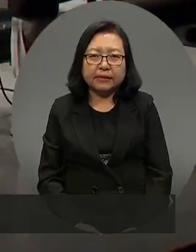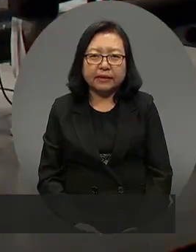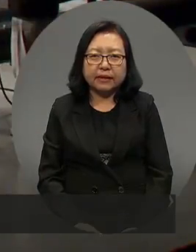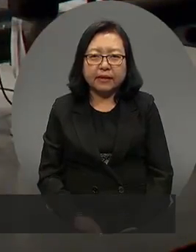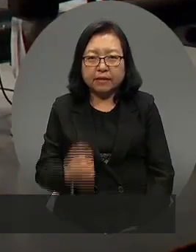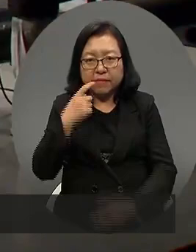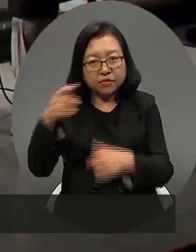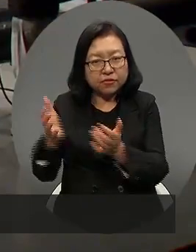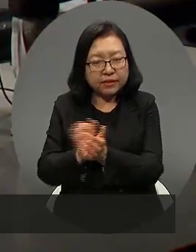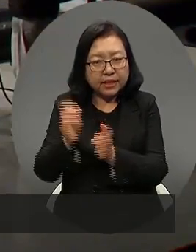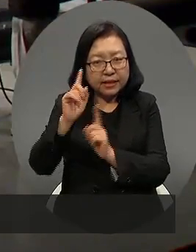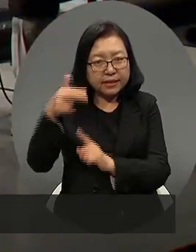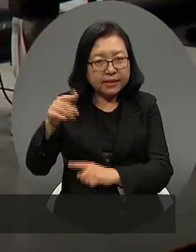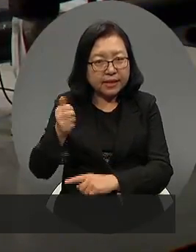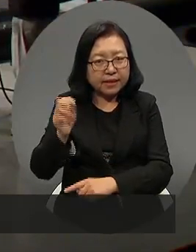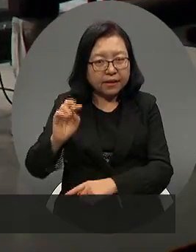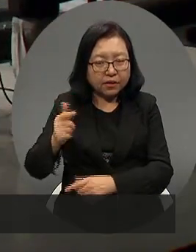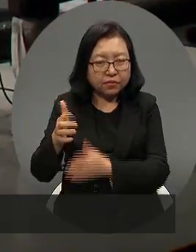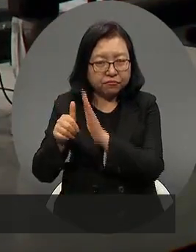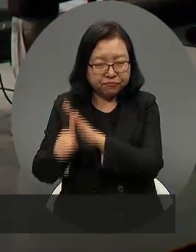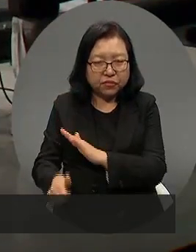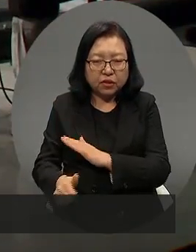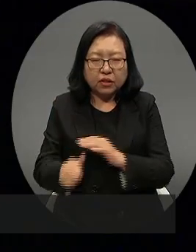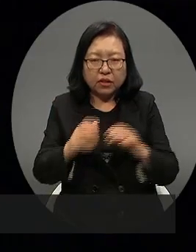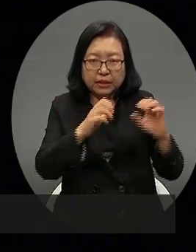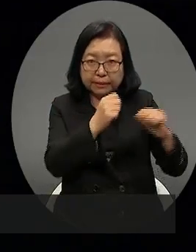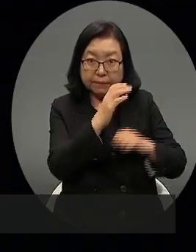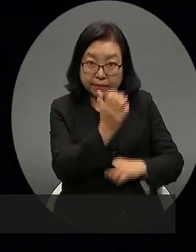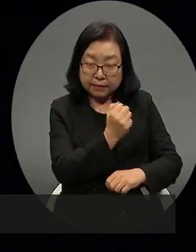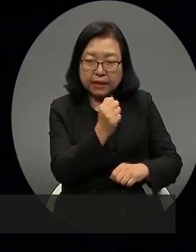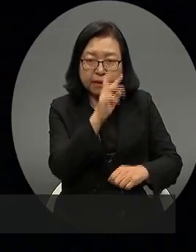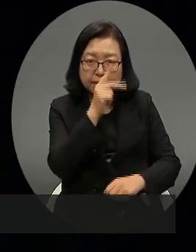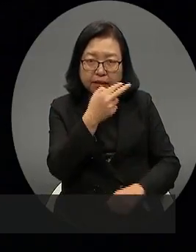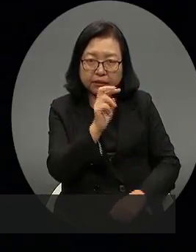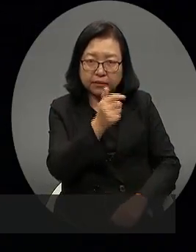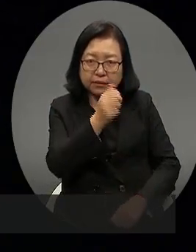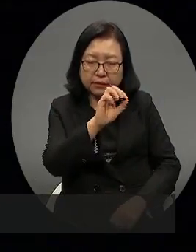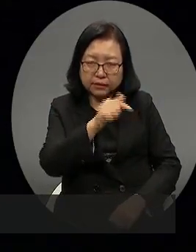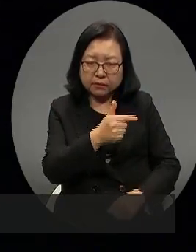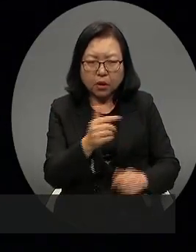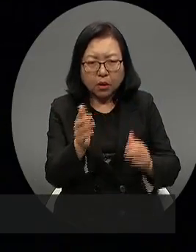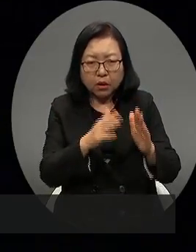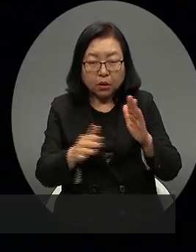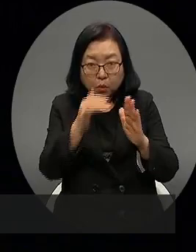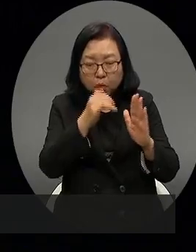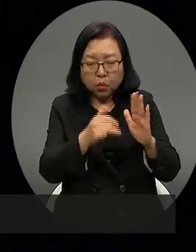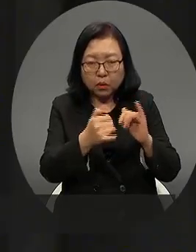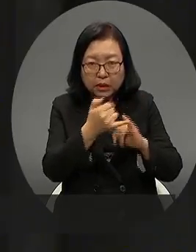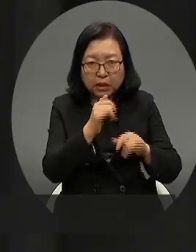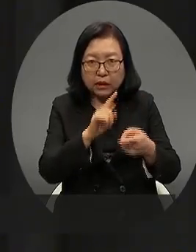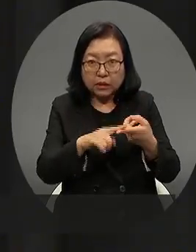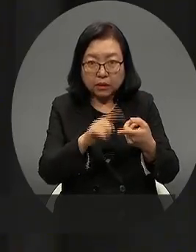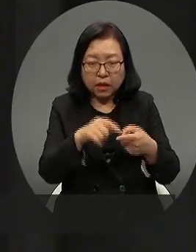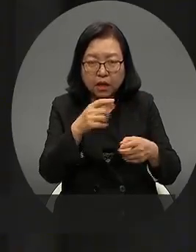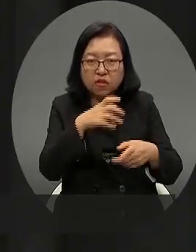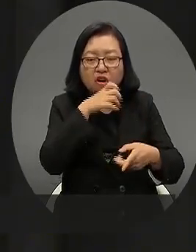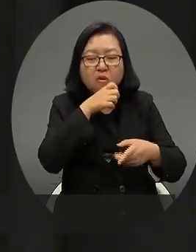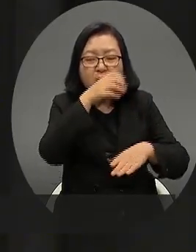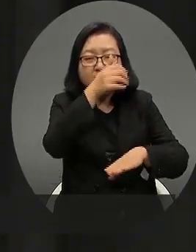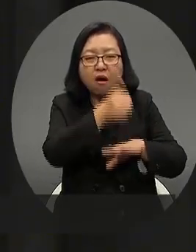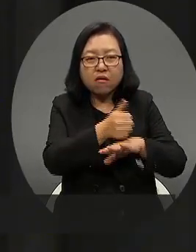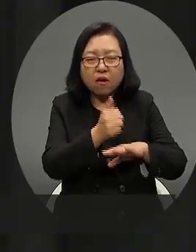더불어민주당 이재한 후보는 국민의인 박덕 후보가 제대로 공약 이행 실적을 공개하지 않고 있다고